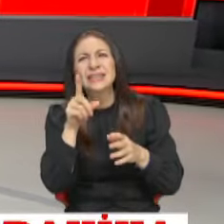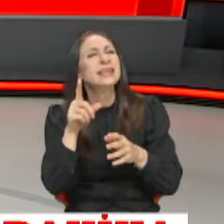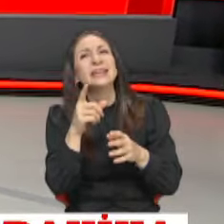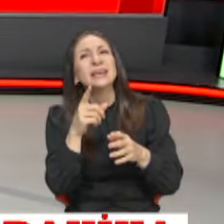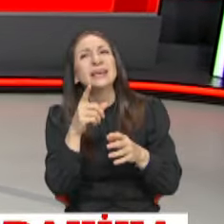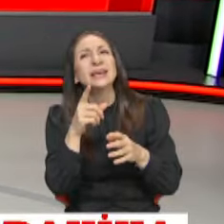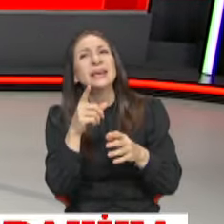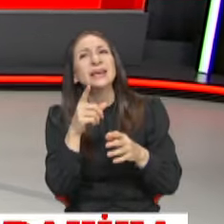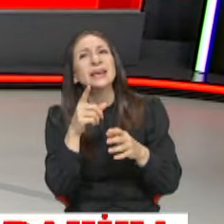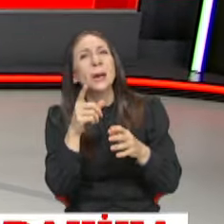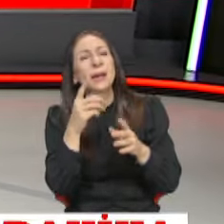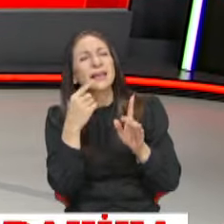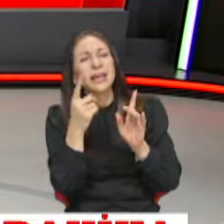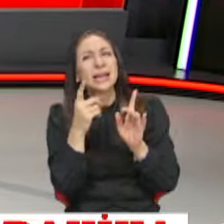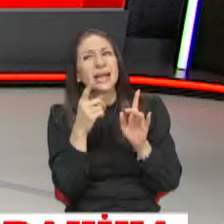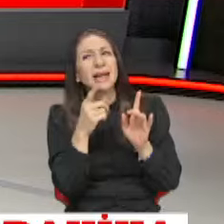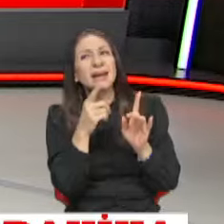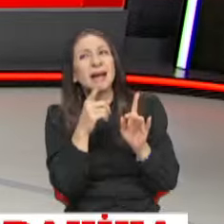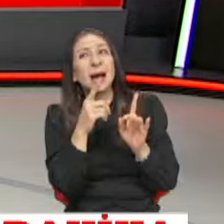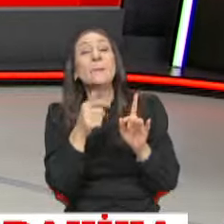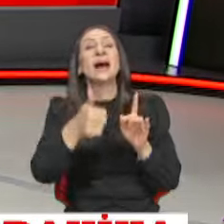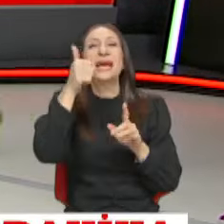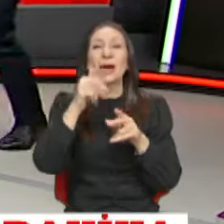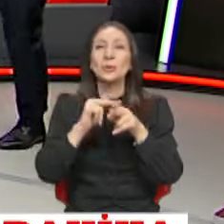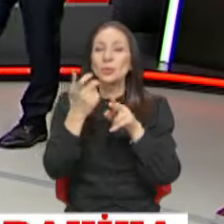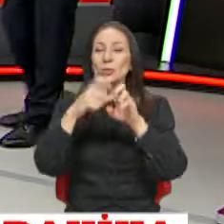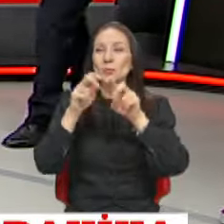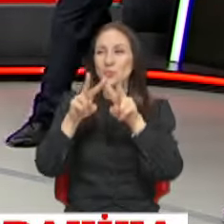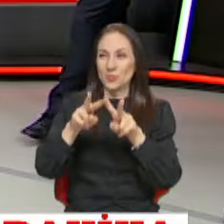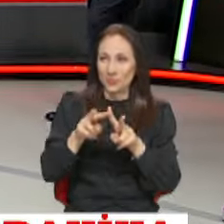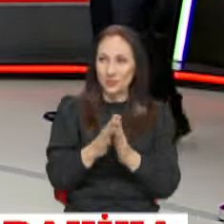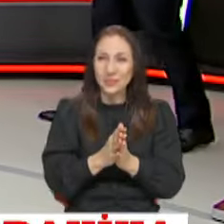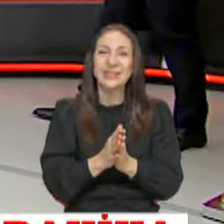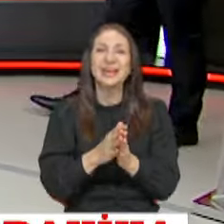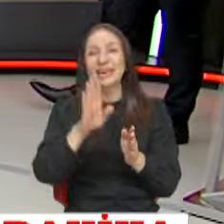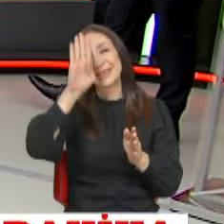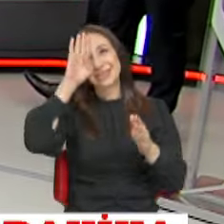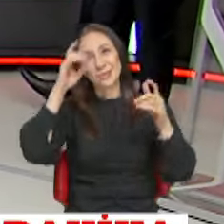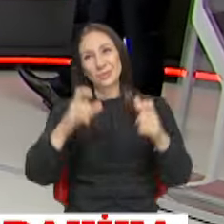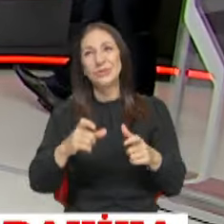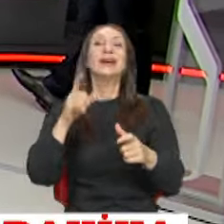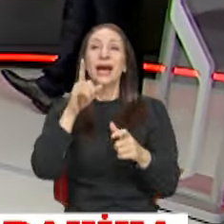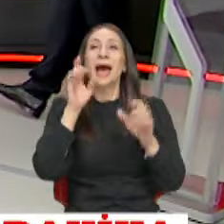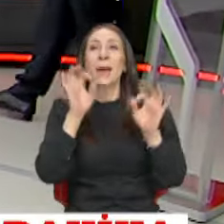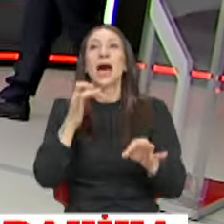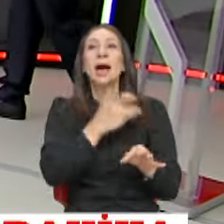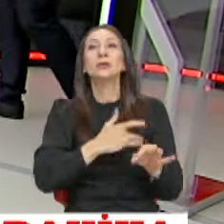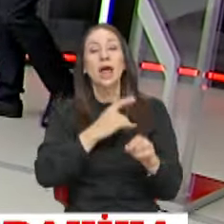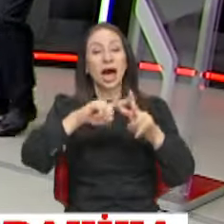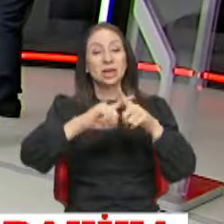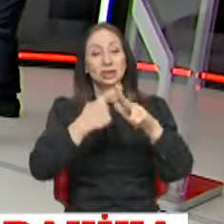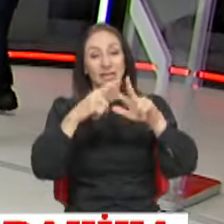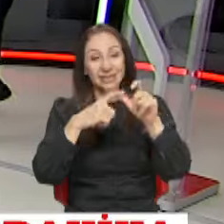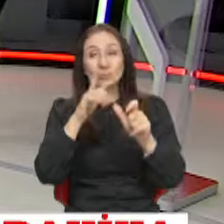ne şeyi mi diyorsun bakanlar Kurumu mu şimdi önce ha bakanlar Kurumu Evet şimdi İstanbul İstanbul'a hem Anadolu ajansından Hem